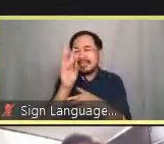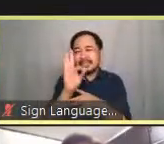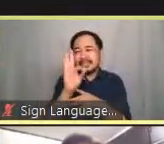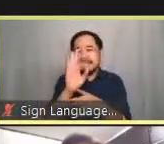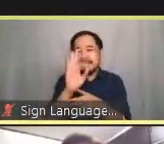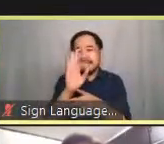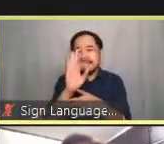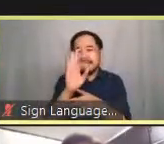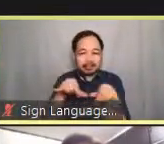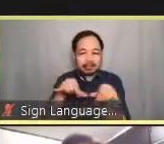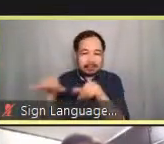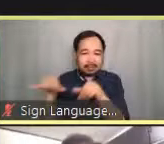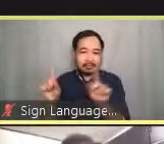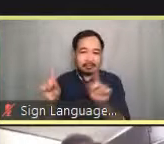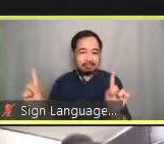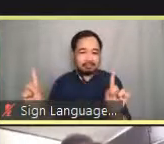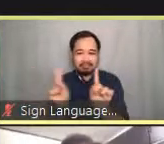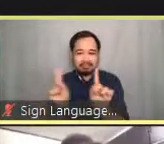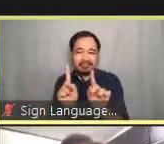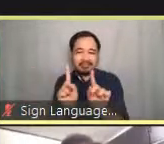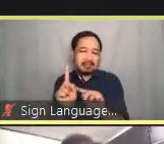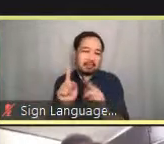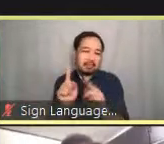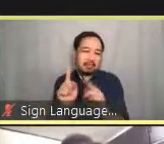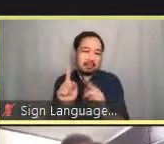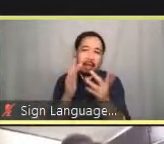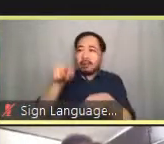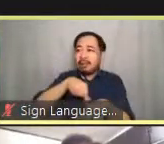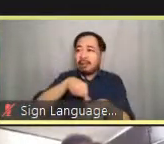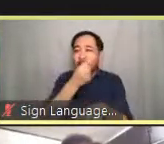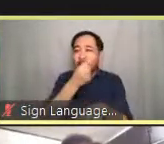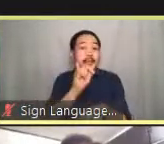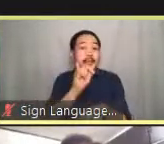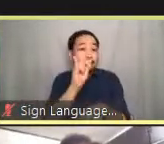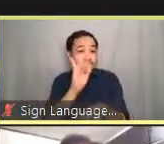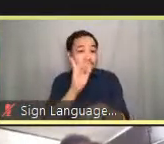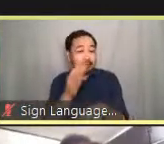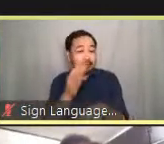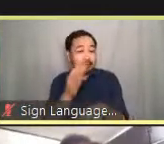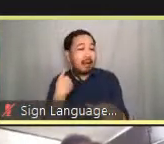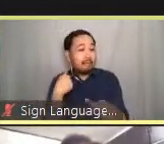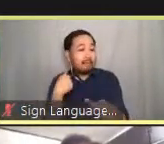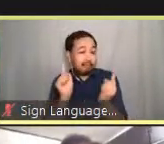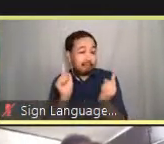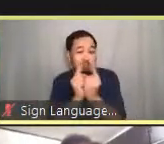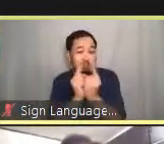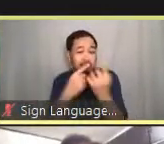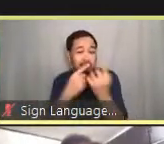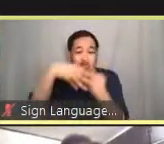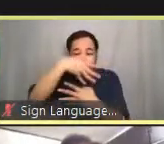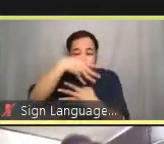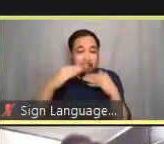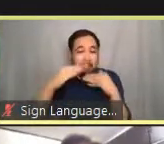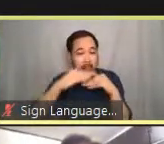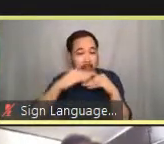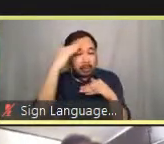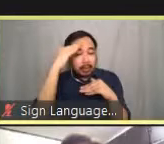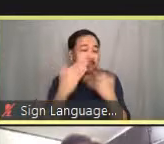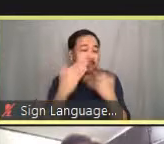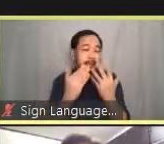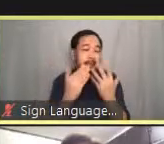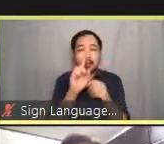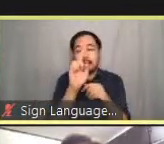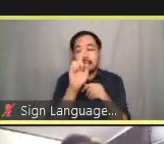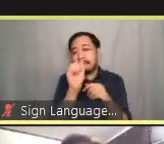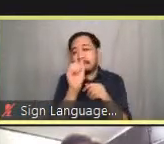feet distance, gaano katagal nagkaroon sila ng interaction, usually 15